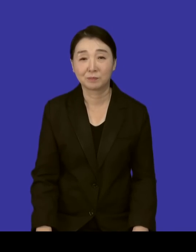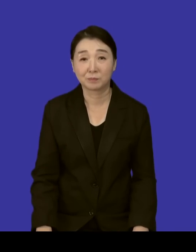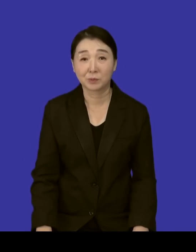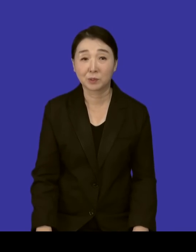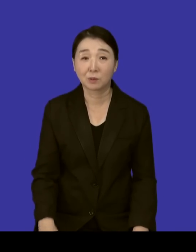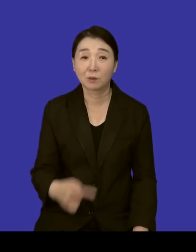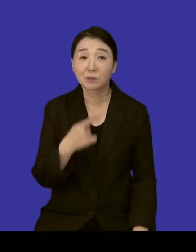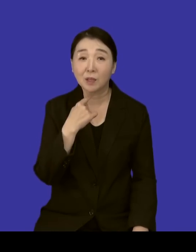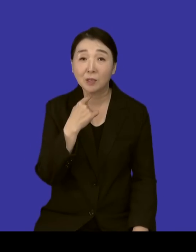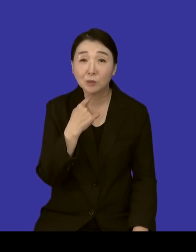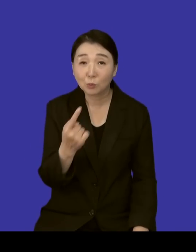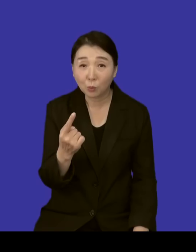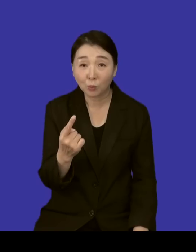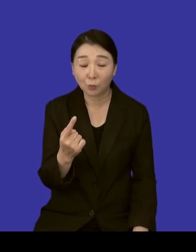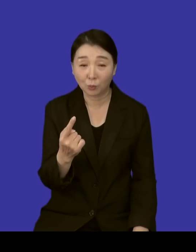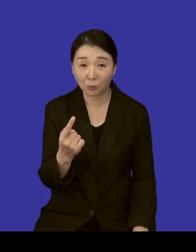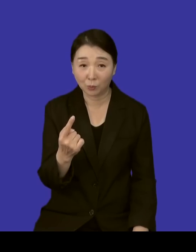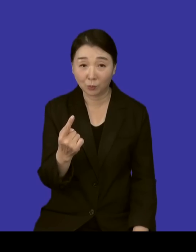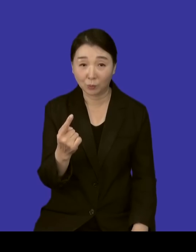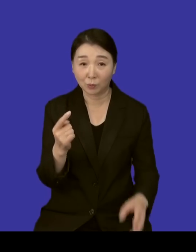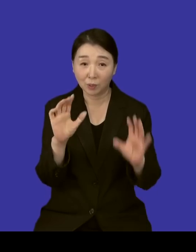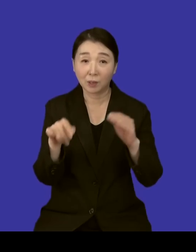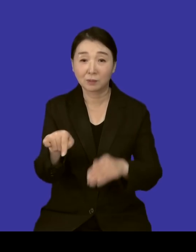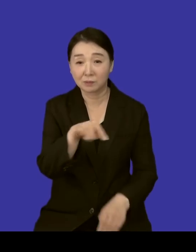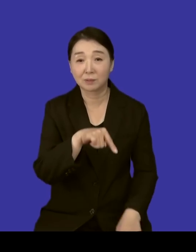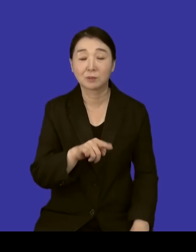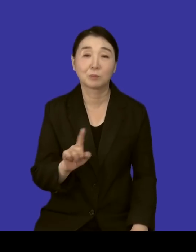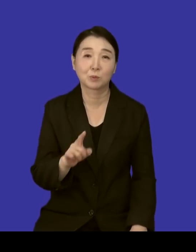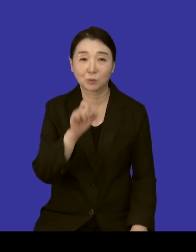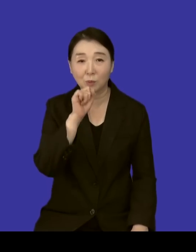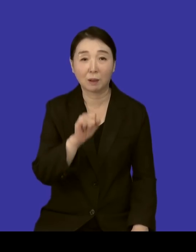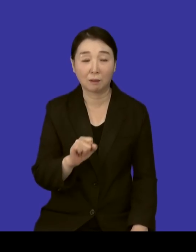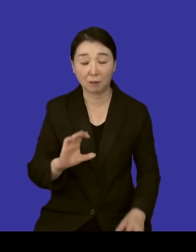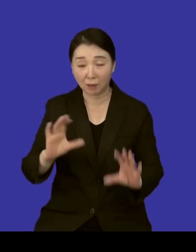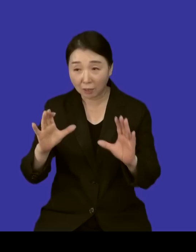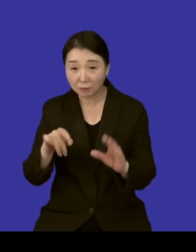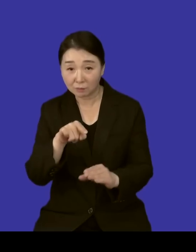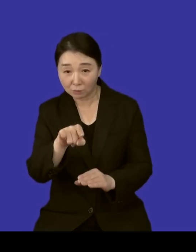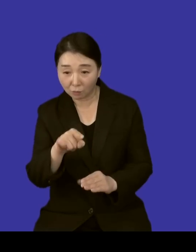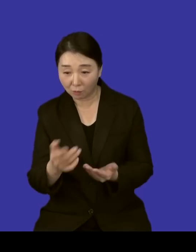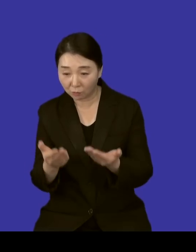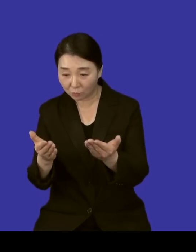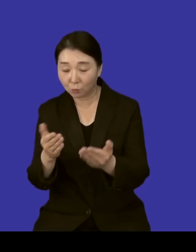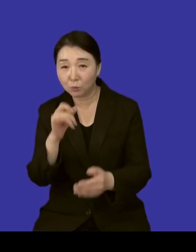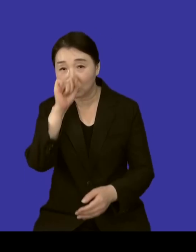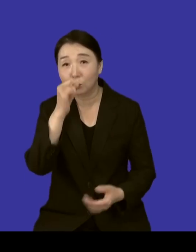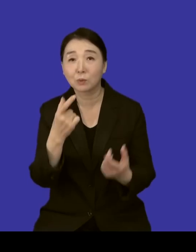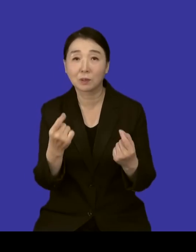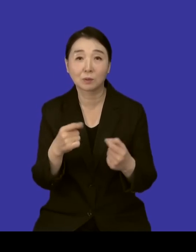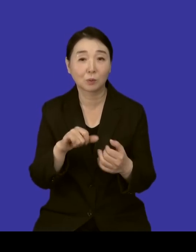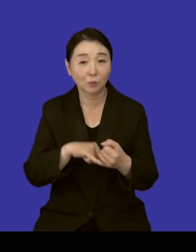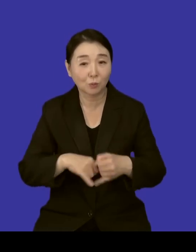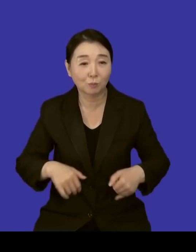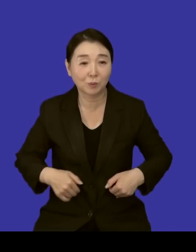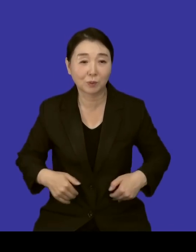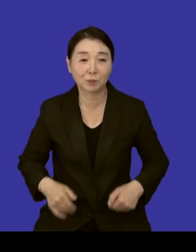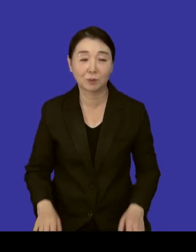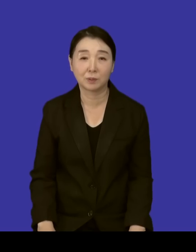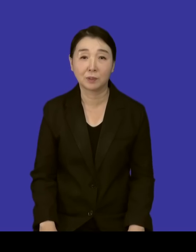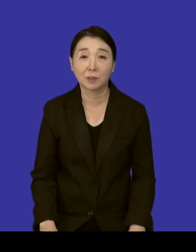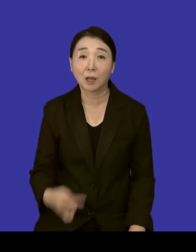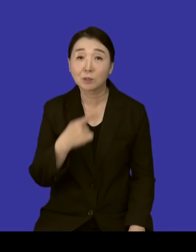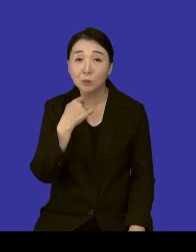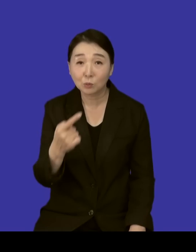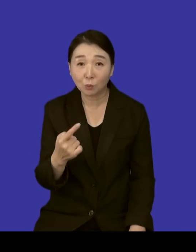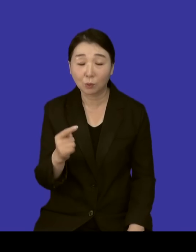돌쟁이들한테 정기 구독해야겠네. 예. 그러네. 돌쟁이- 애들한테 이렇게 해주는 예. 거는 그렇지. 그게 꼭 필요한 거네. 아니